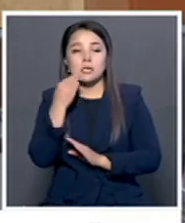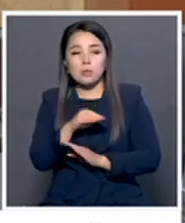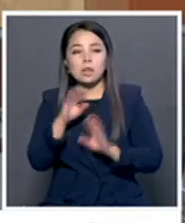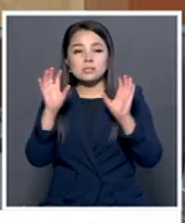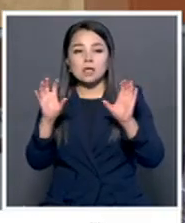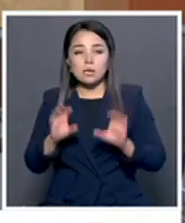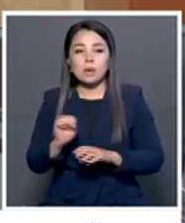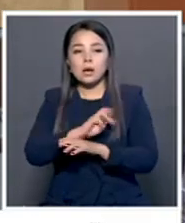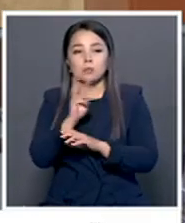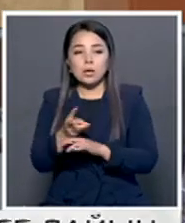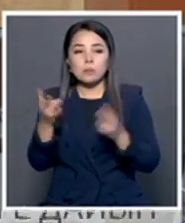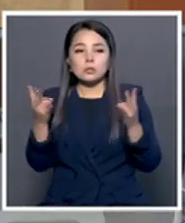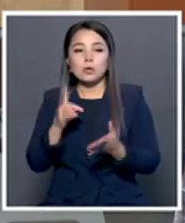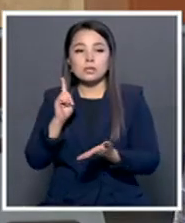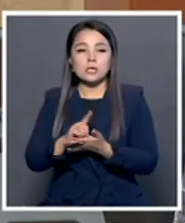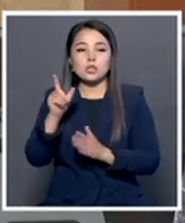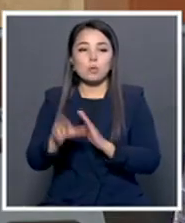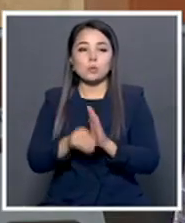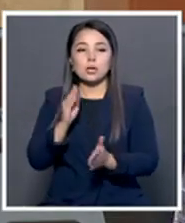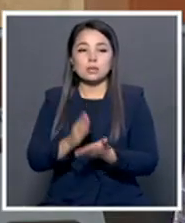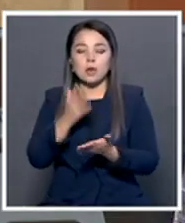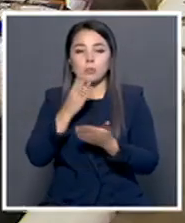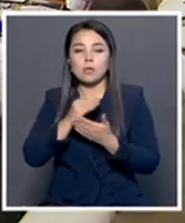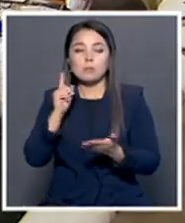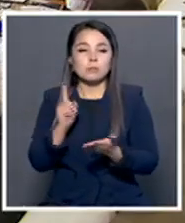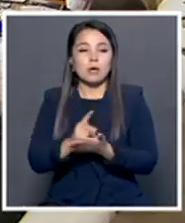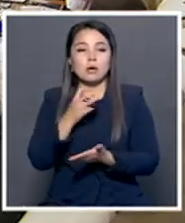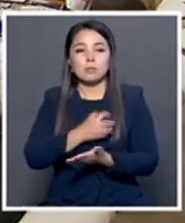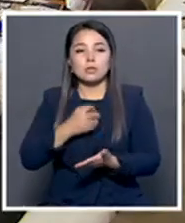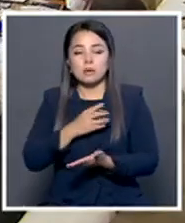сапалы заңдармен қамтамасыз ету депутаттық корпустың негізгі міндеті болып табылады.